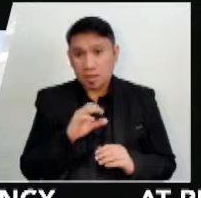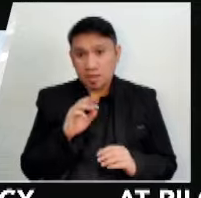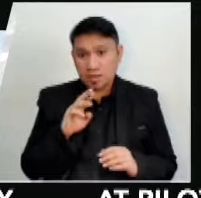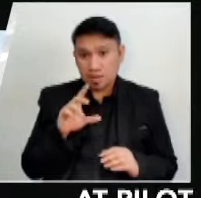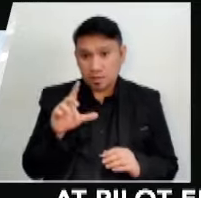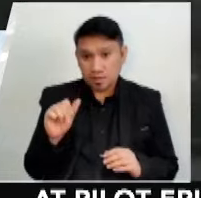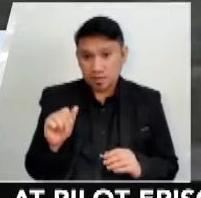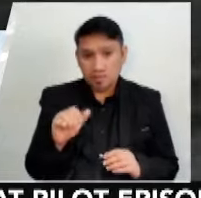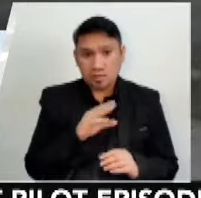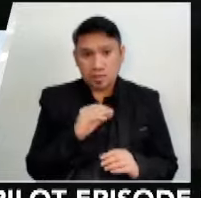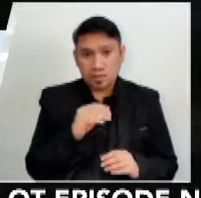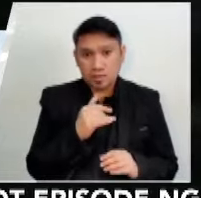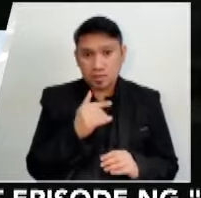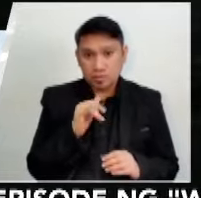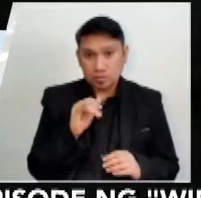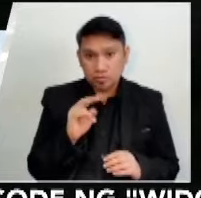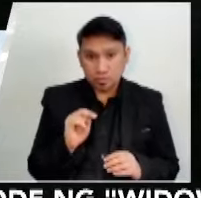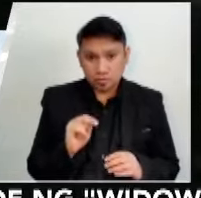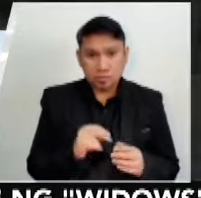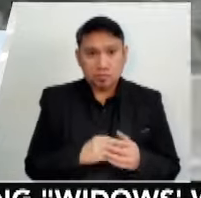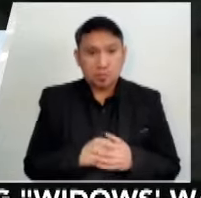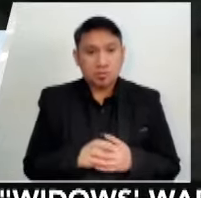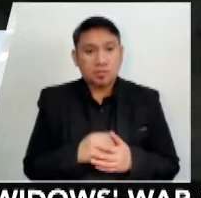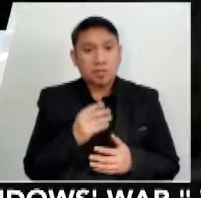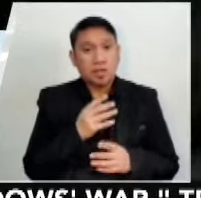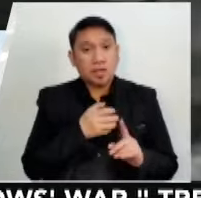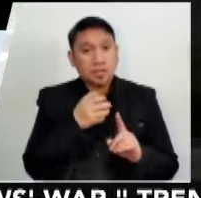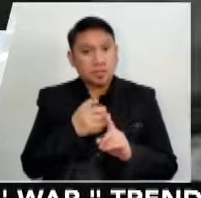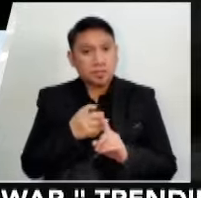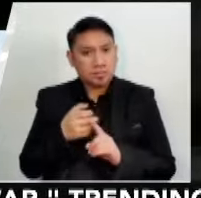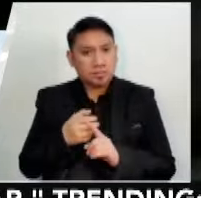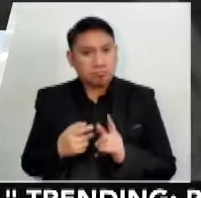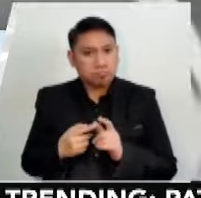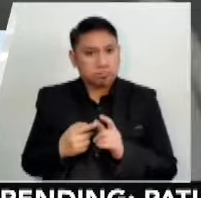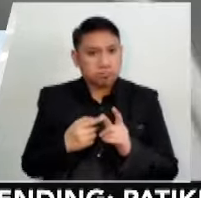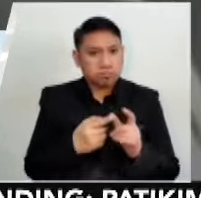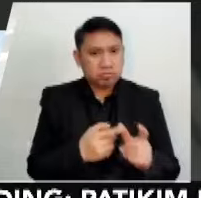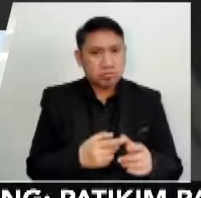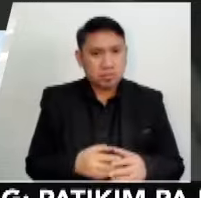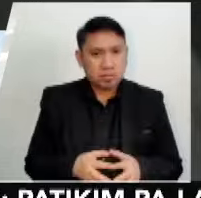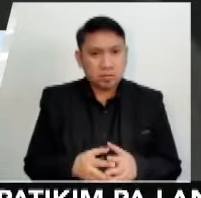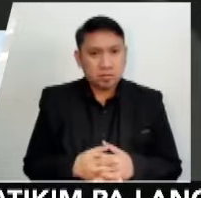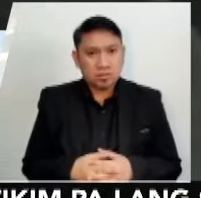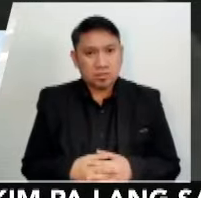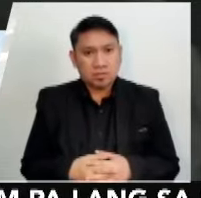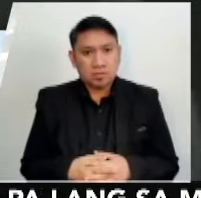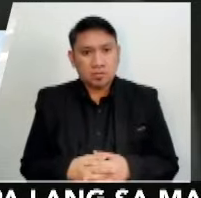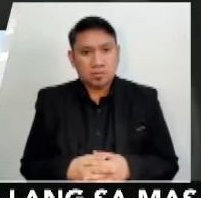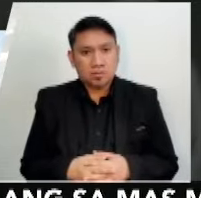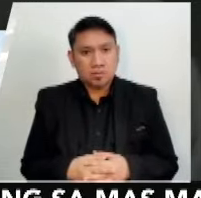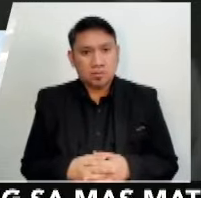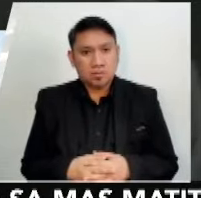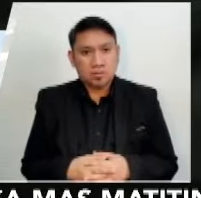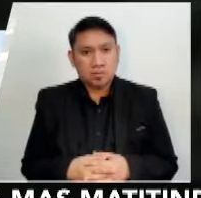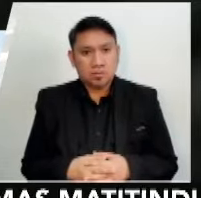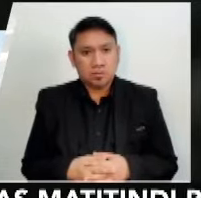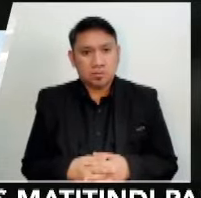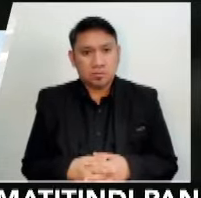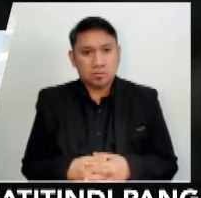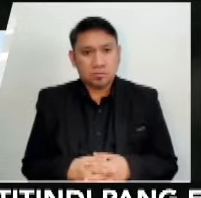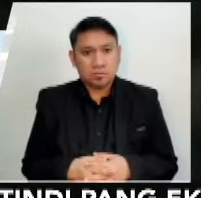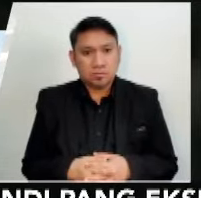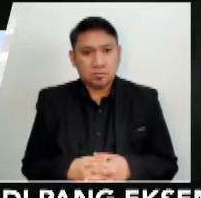Jean Garcia, habang isa-isang nagsitakbo pababa kay Paco. Who killed my son?